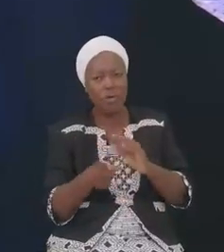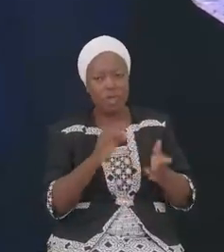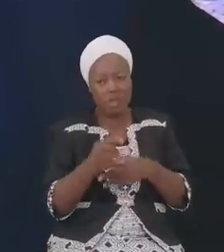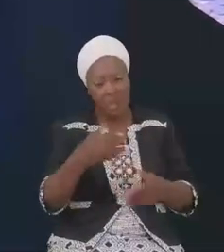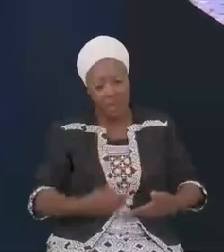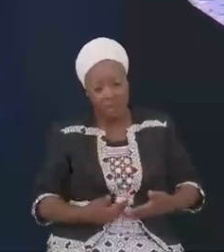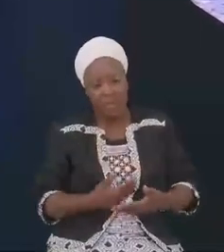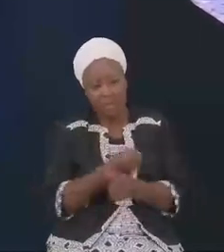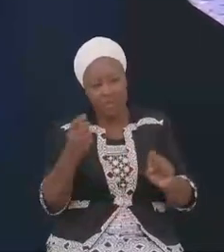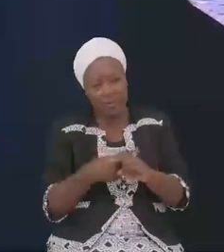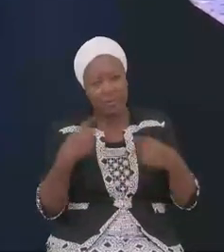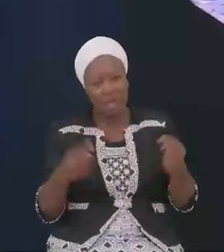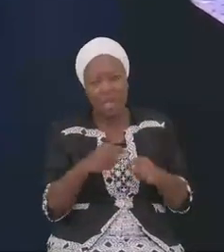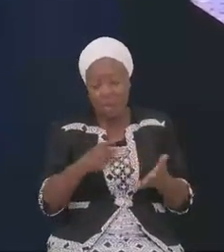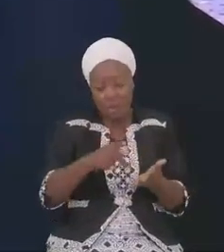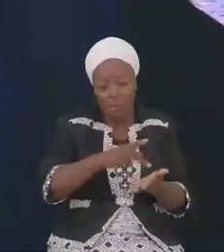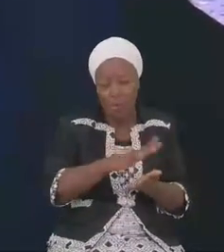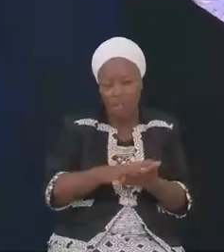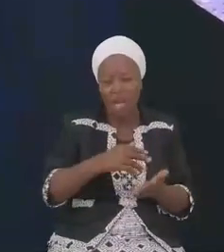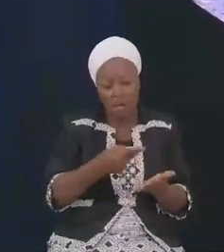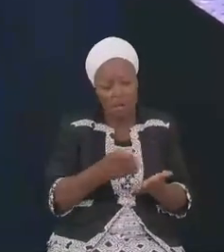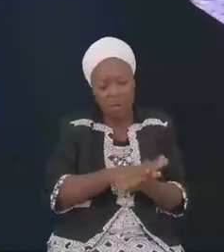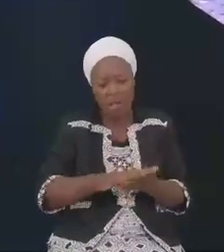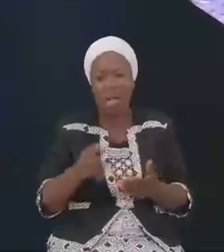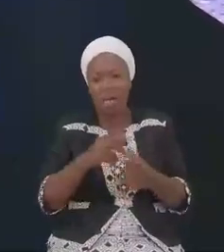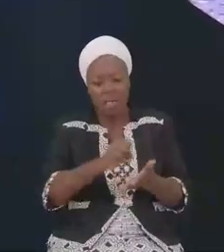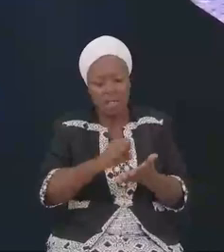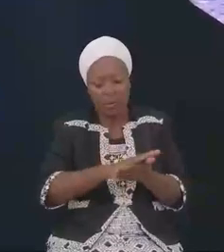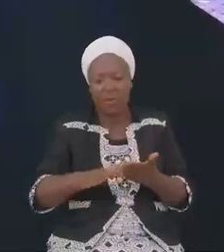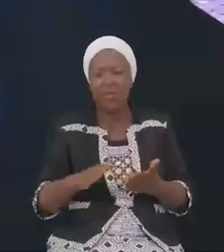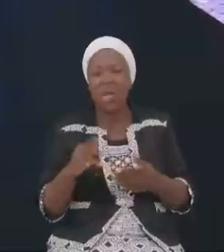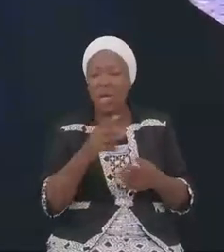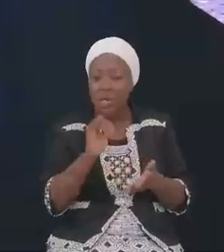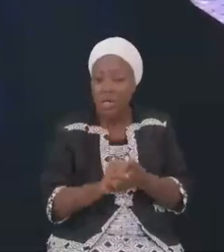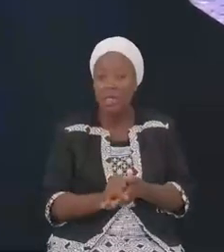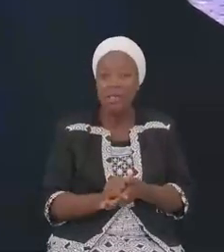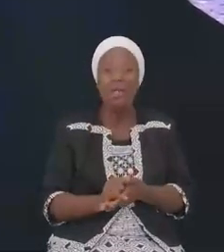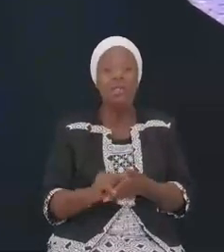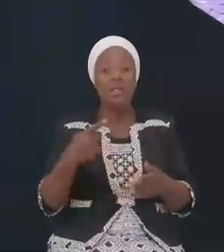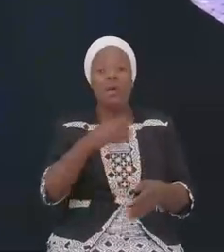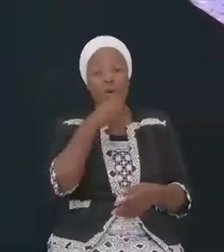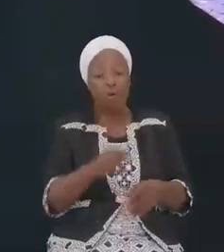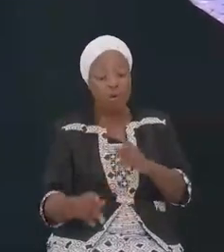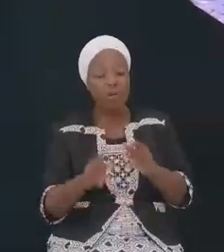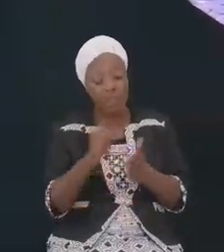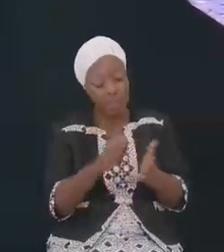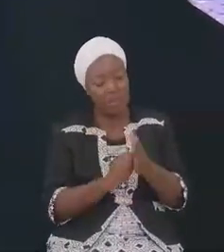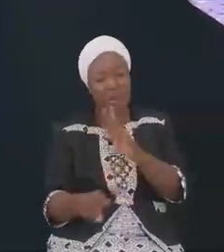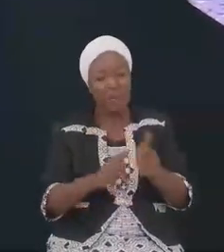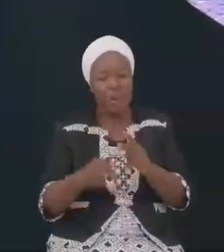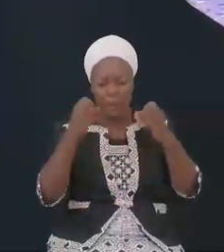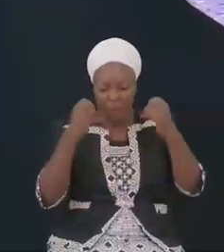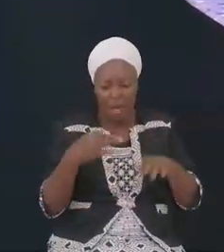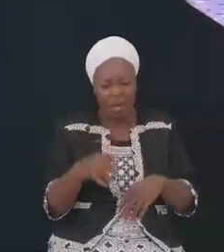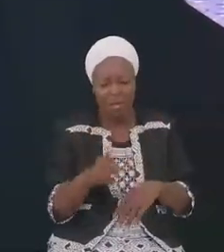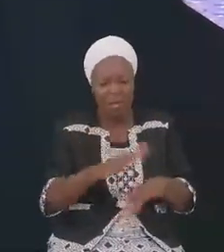consistante de ceux qui sont nés de nouveau, la pureté, la sainteté, la sanctification que les gens de l'Ancien Testament, plusieurs n'avaient